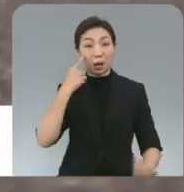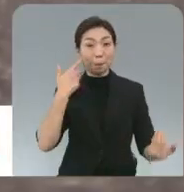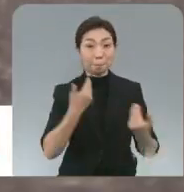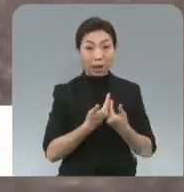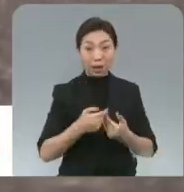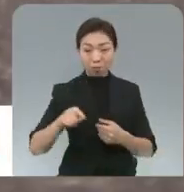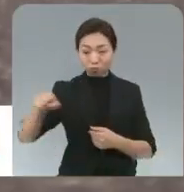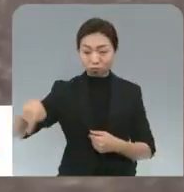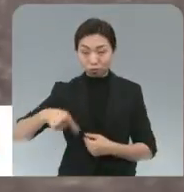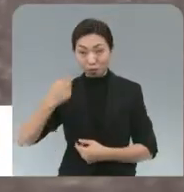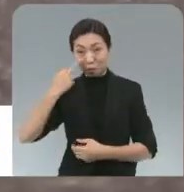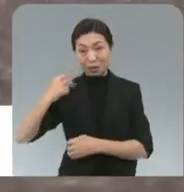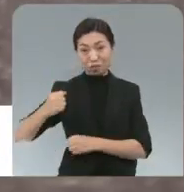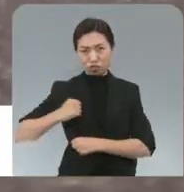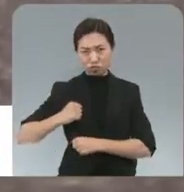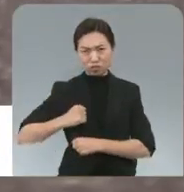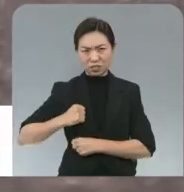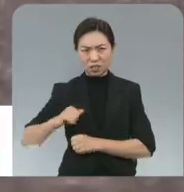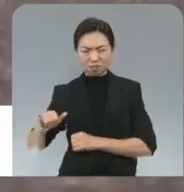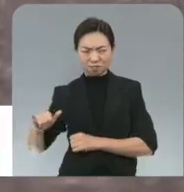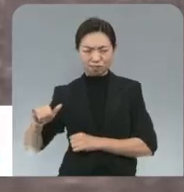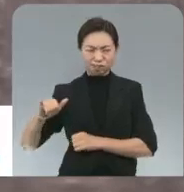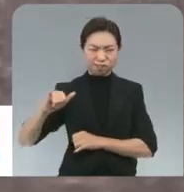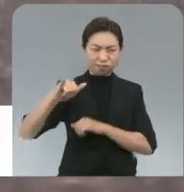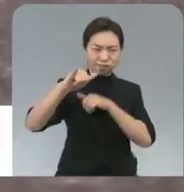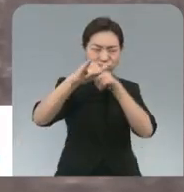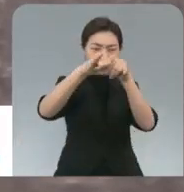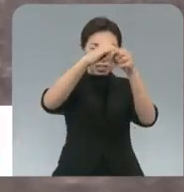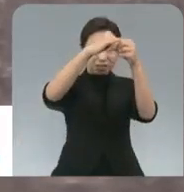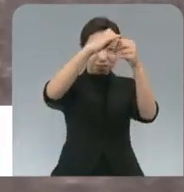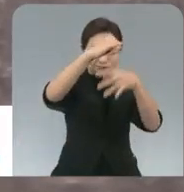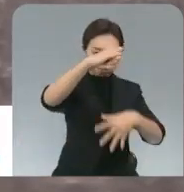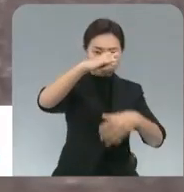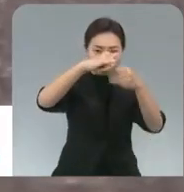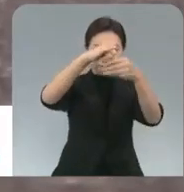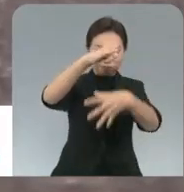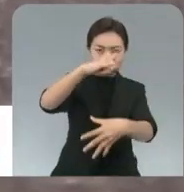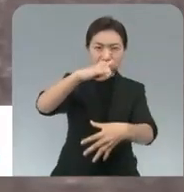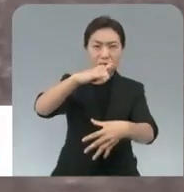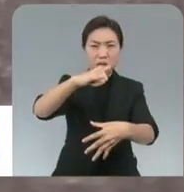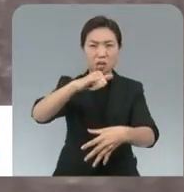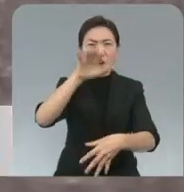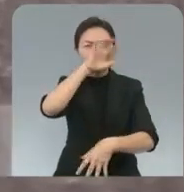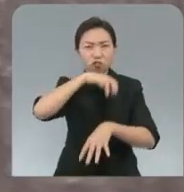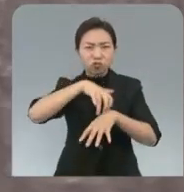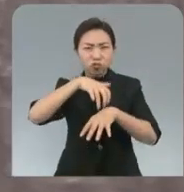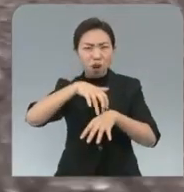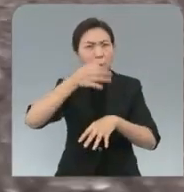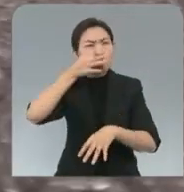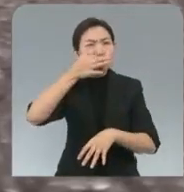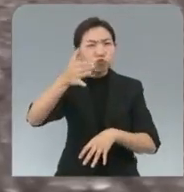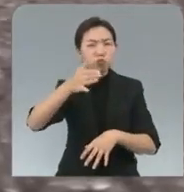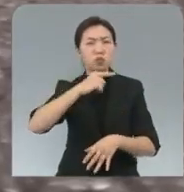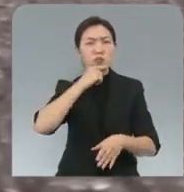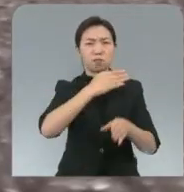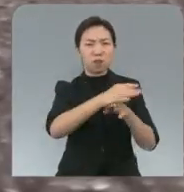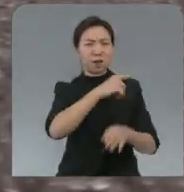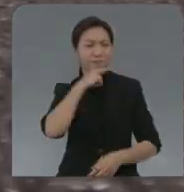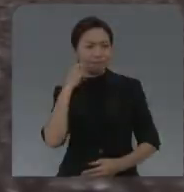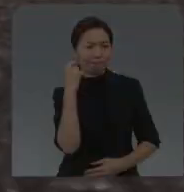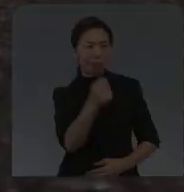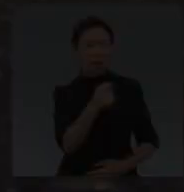党軍需工場部副部長とチャンチャンハン国防科学院長をそれぞれ大将に昇進させたということ